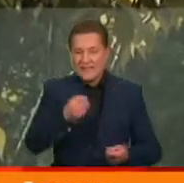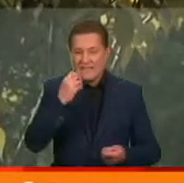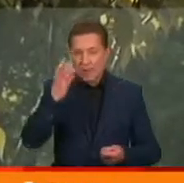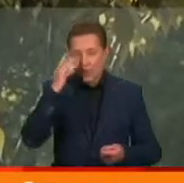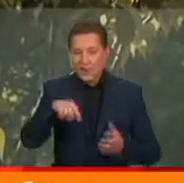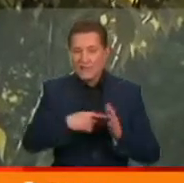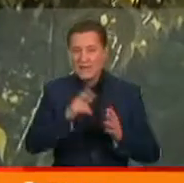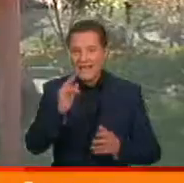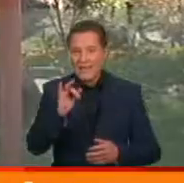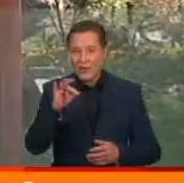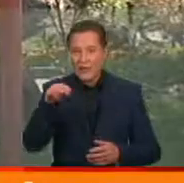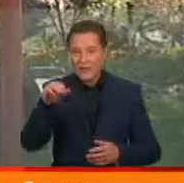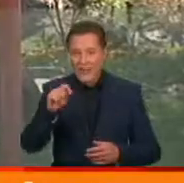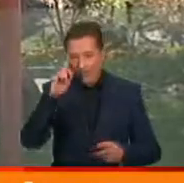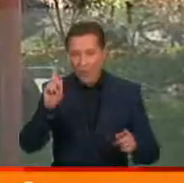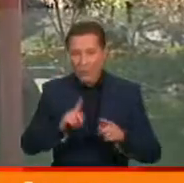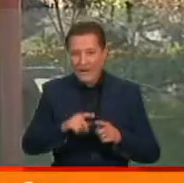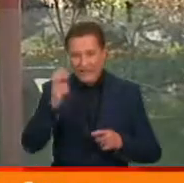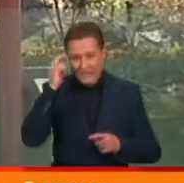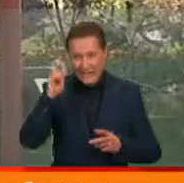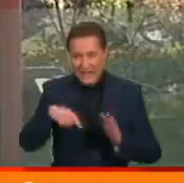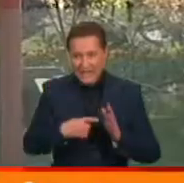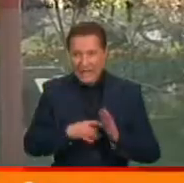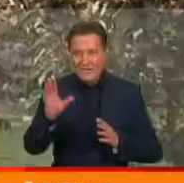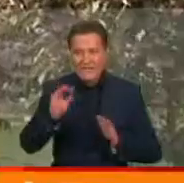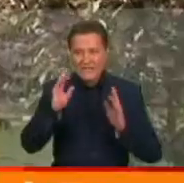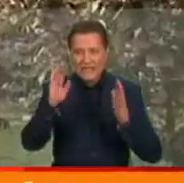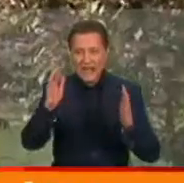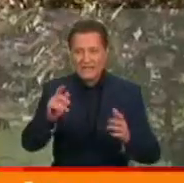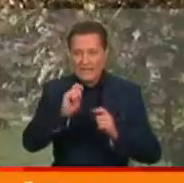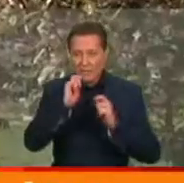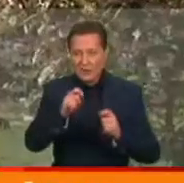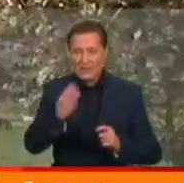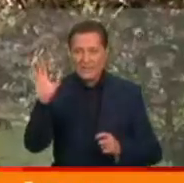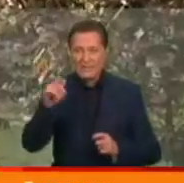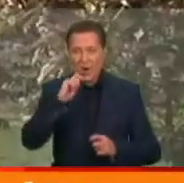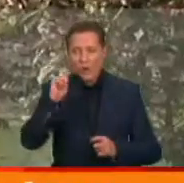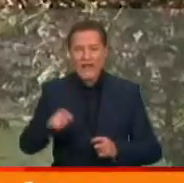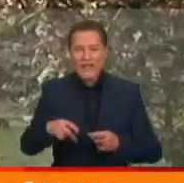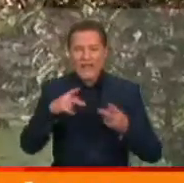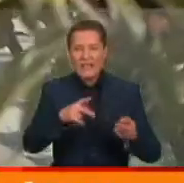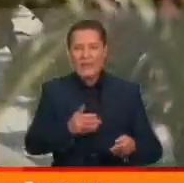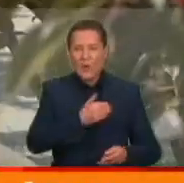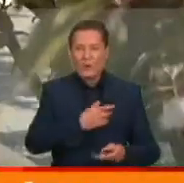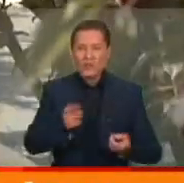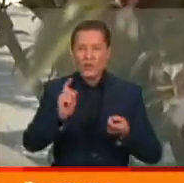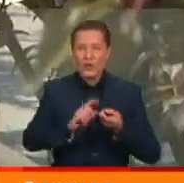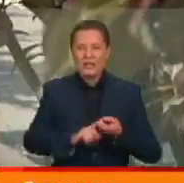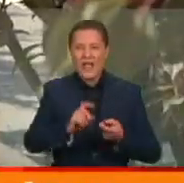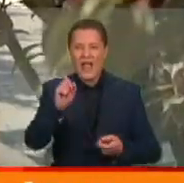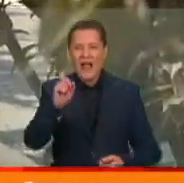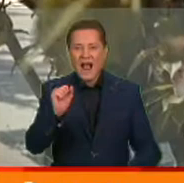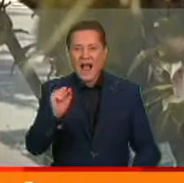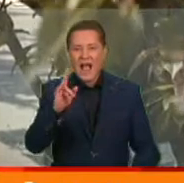місто Кіото, побратим Києва. Усі деревця – його подарунок. Тепер сюди з усієї України їдуть охочі долучитися до ханамі